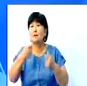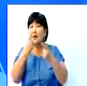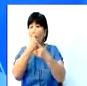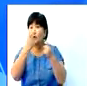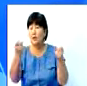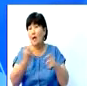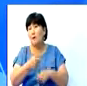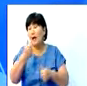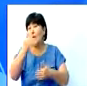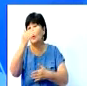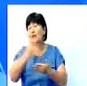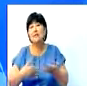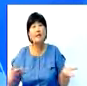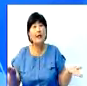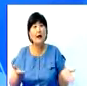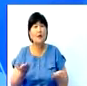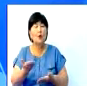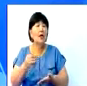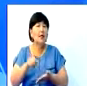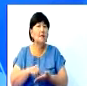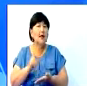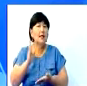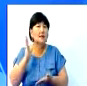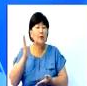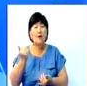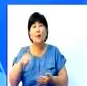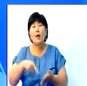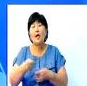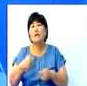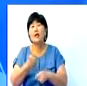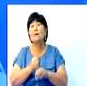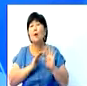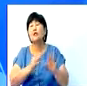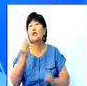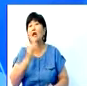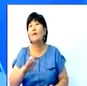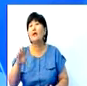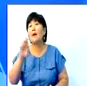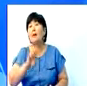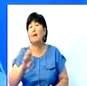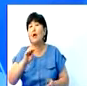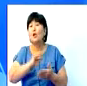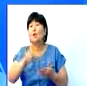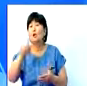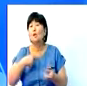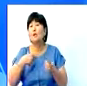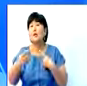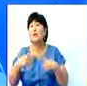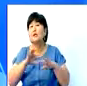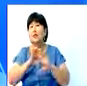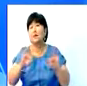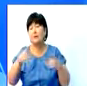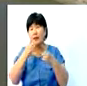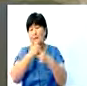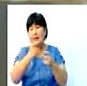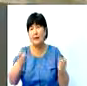жарияланбақ. Байқаудың ережесі қандай, оған кімдер қатысады? Бұл туралы қала әкімінің орынбасары Шахмардан Байманов журналистермен өткізген брифингте